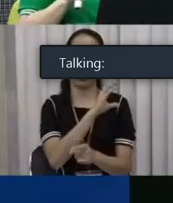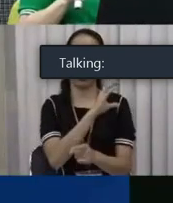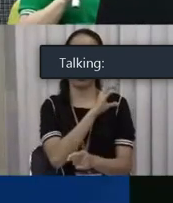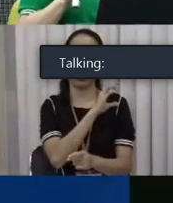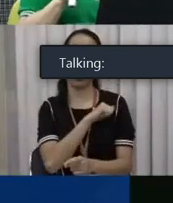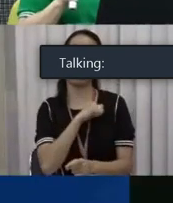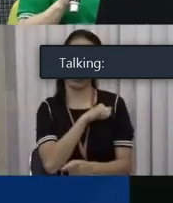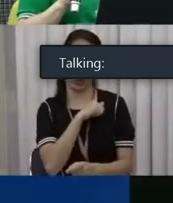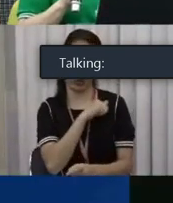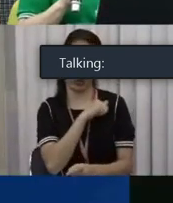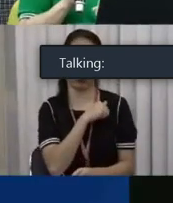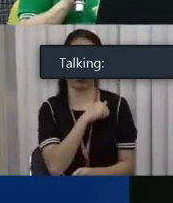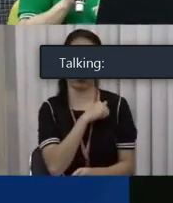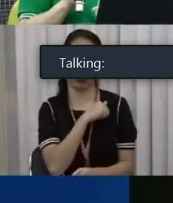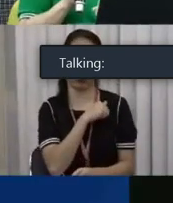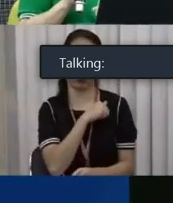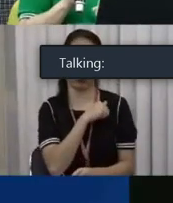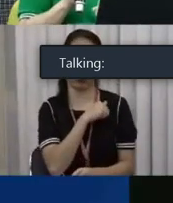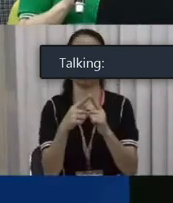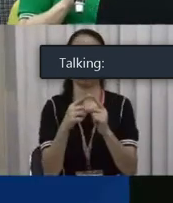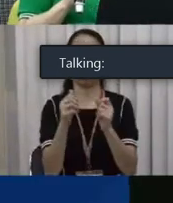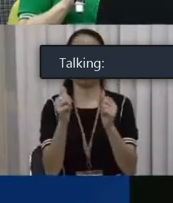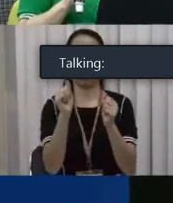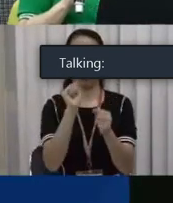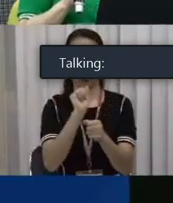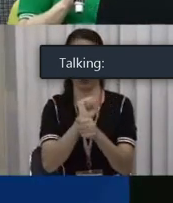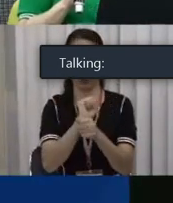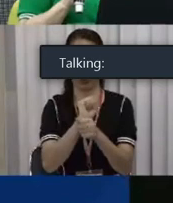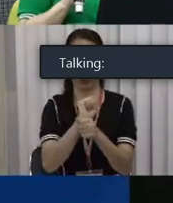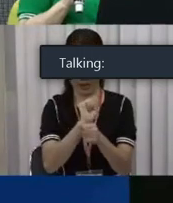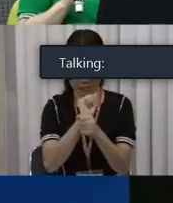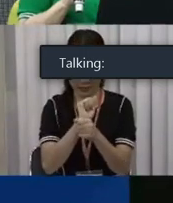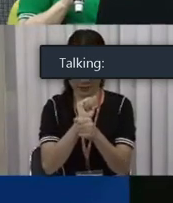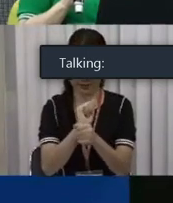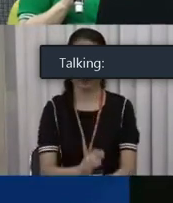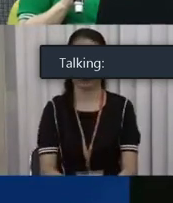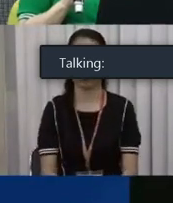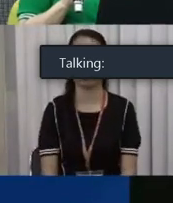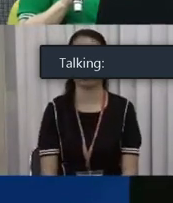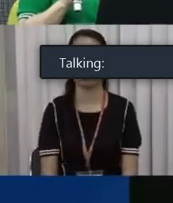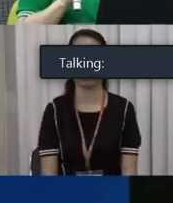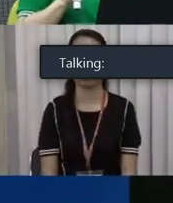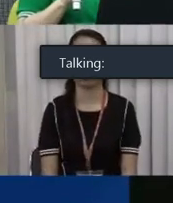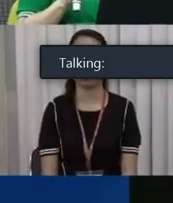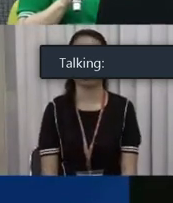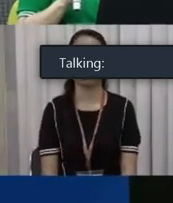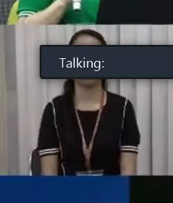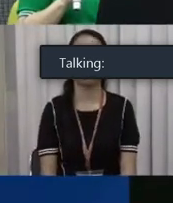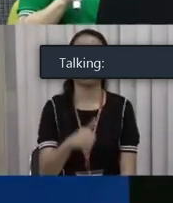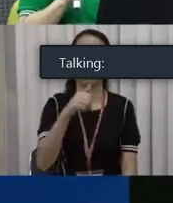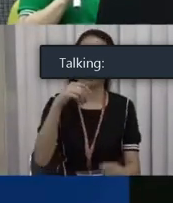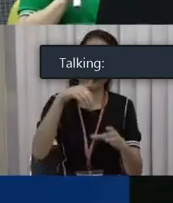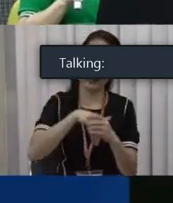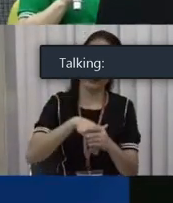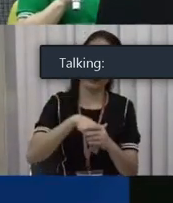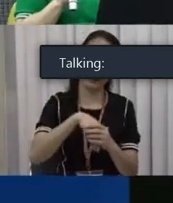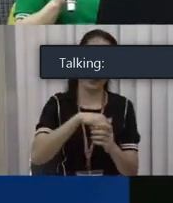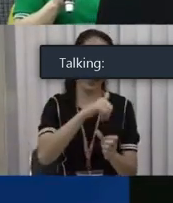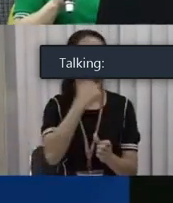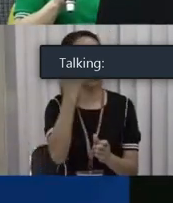na. Actually, kanini apuro ragyo ni attitude. So mo na 100% nga